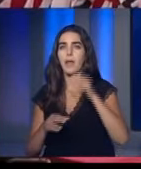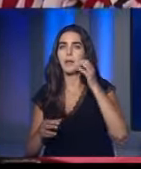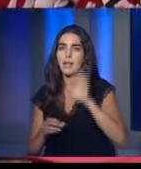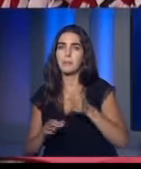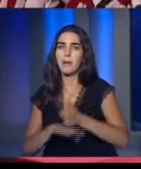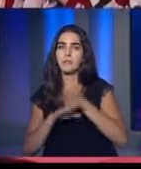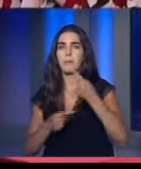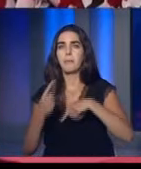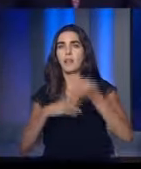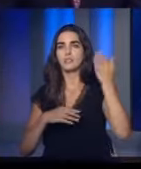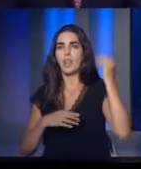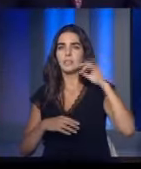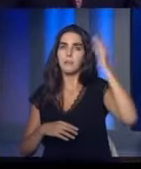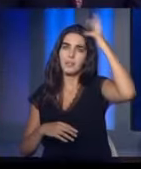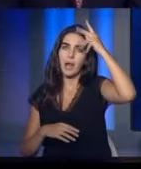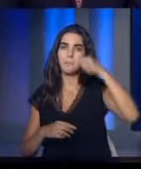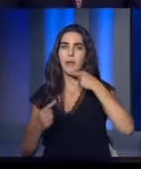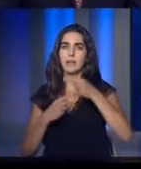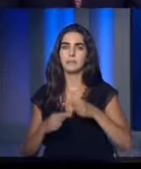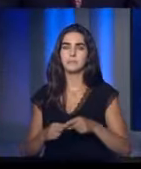الرئاسة تراجعت لصالح ترامب.